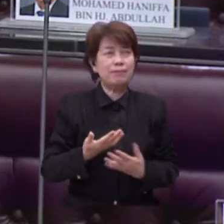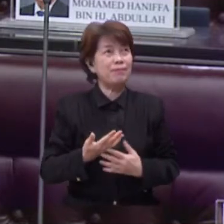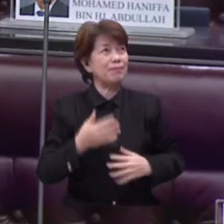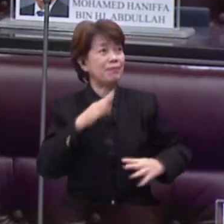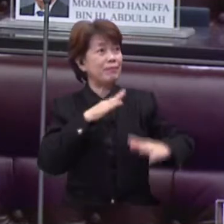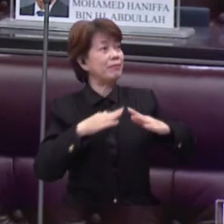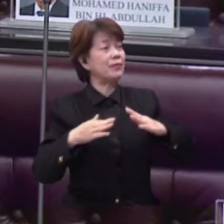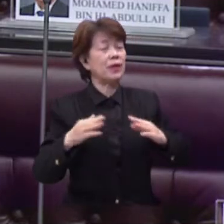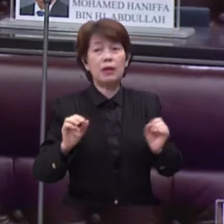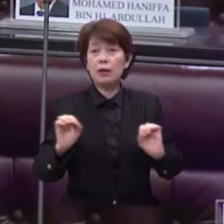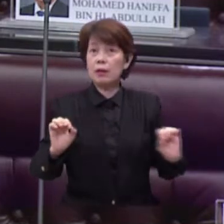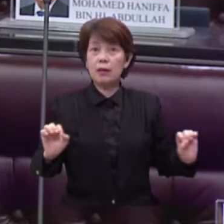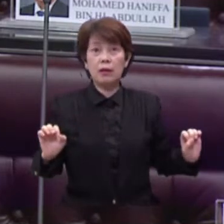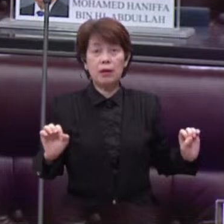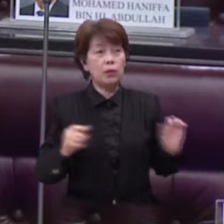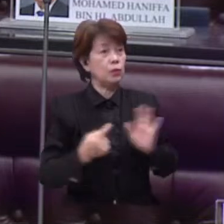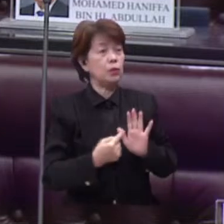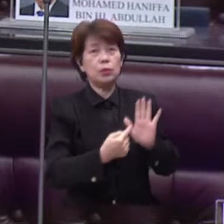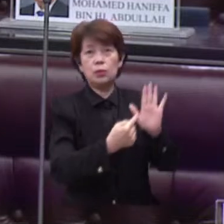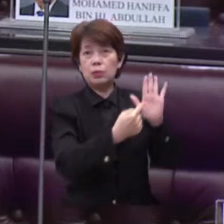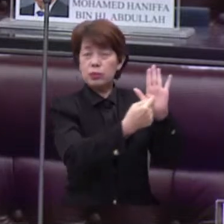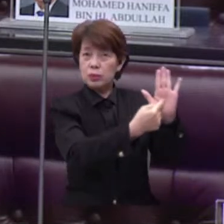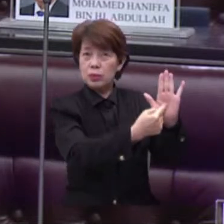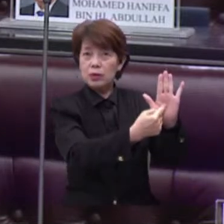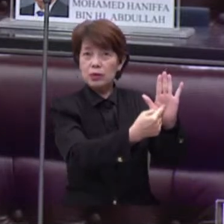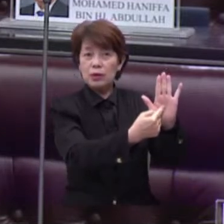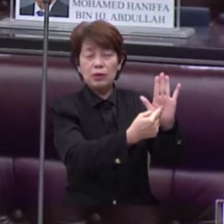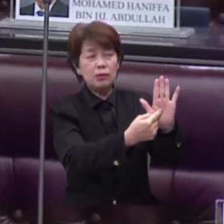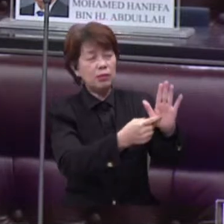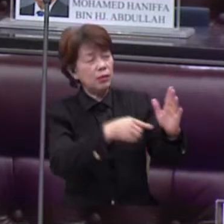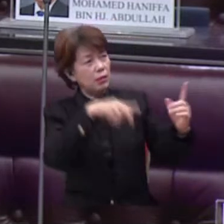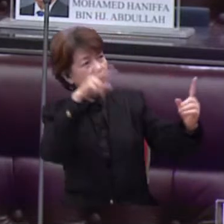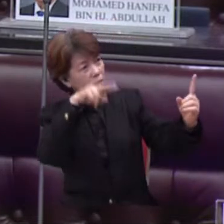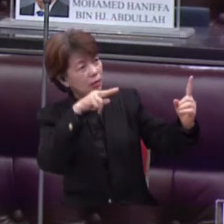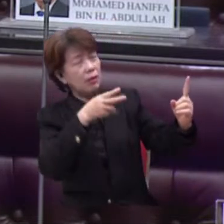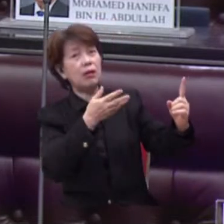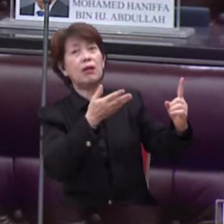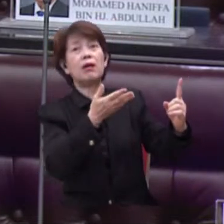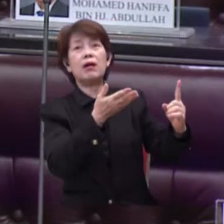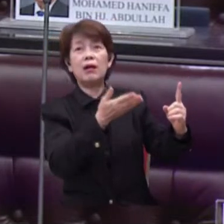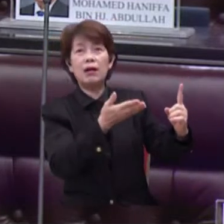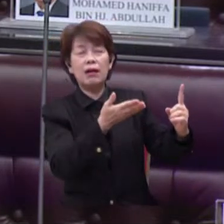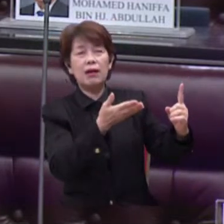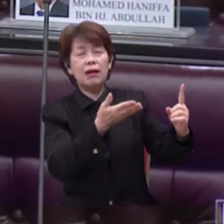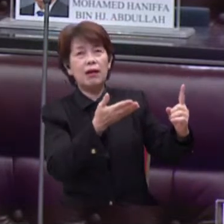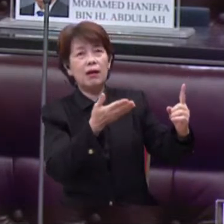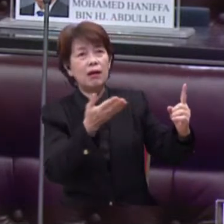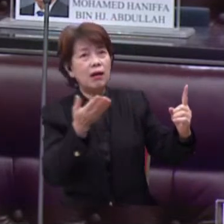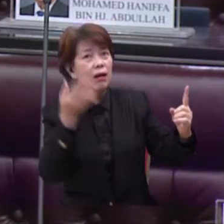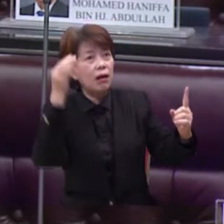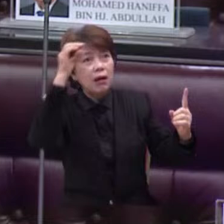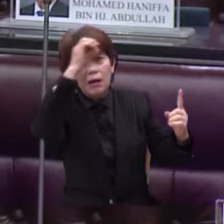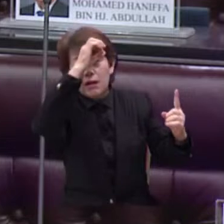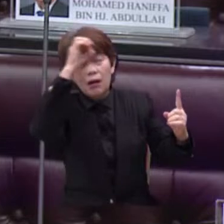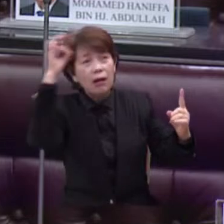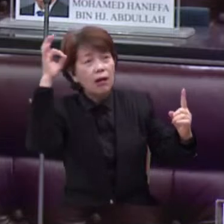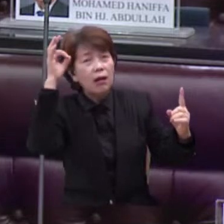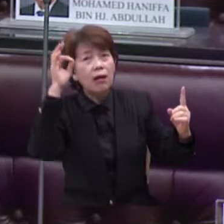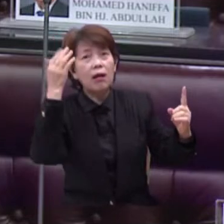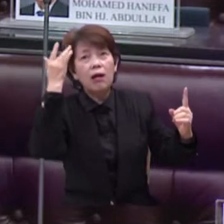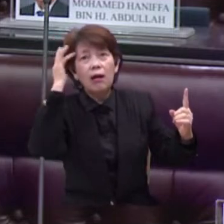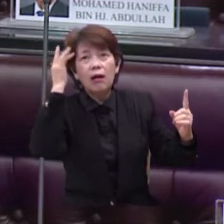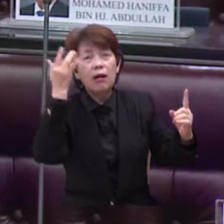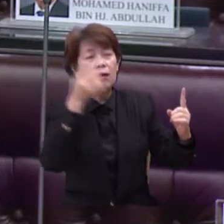perubahan sikap bila kita melihat mereka kita mulai bertepuk tampar tetapi emosi mereka